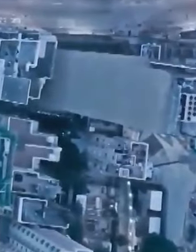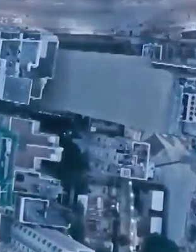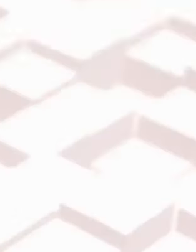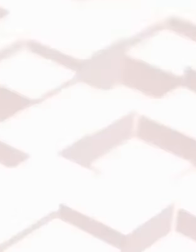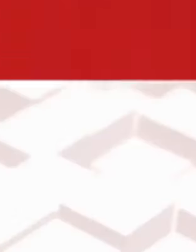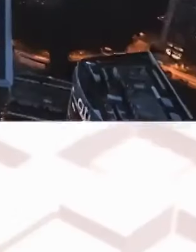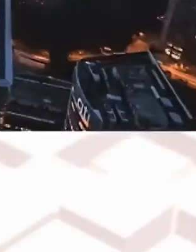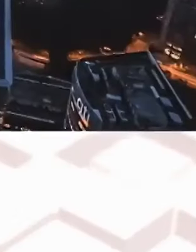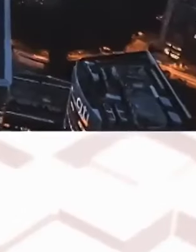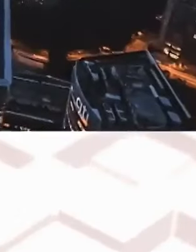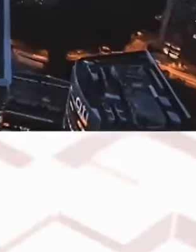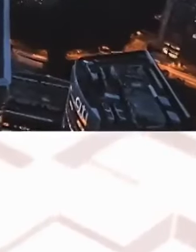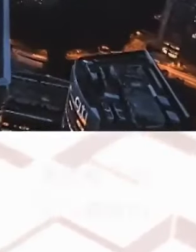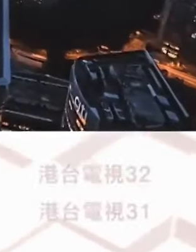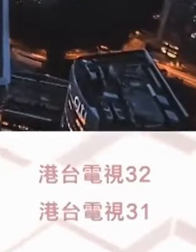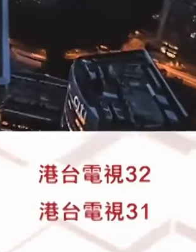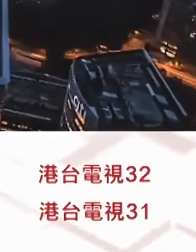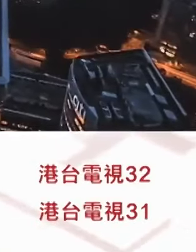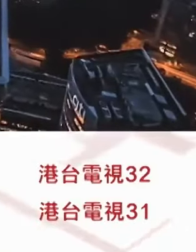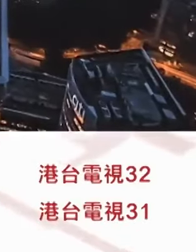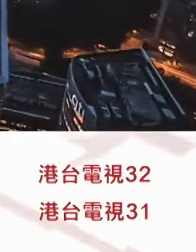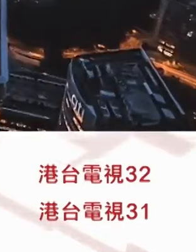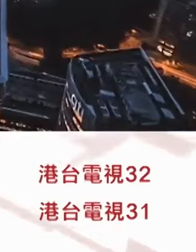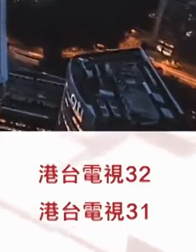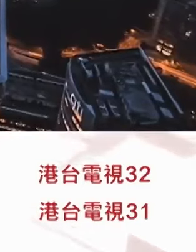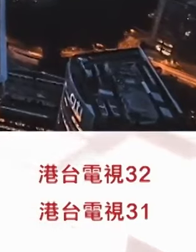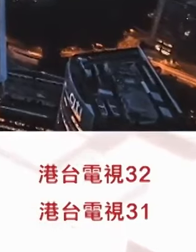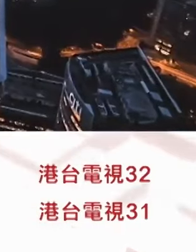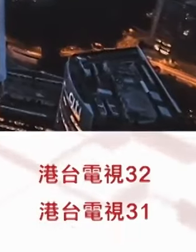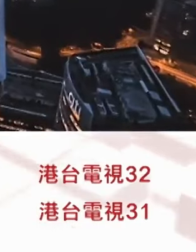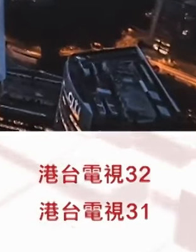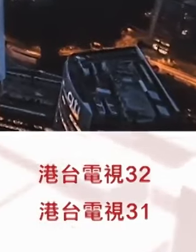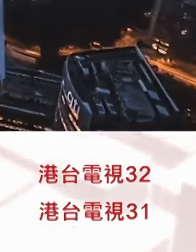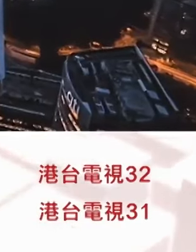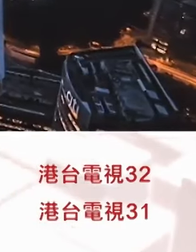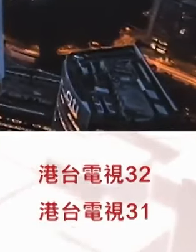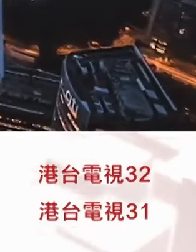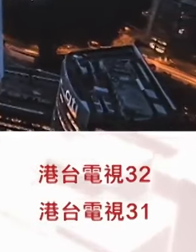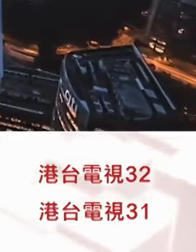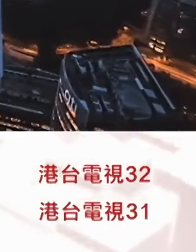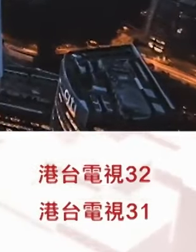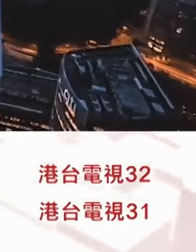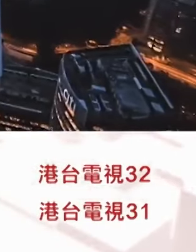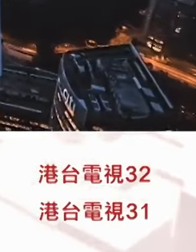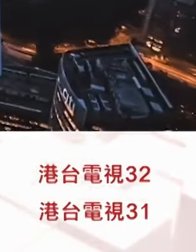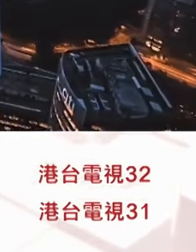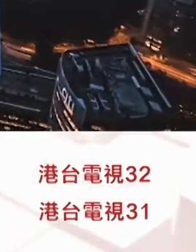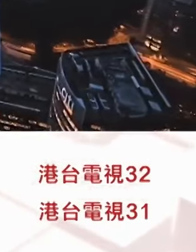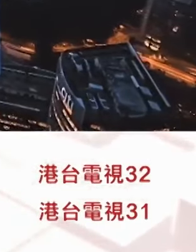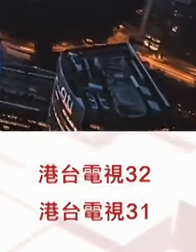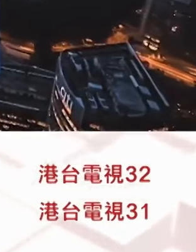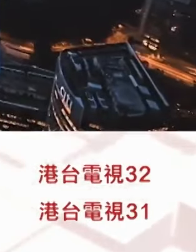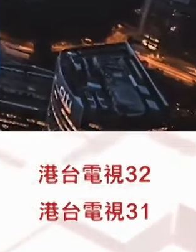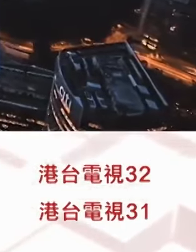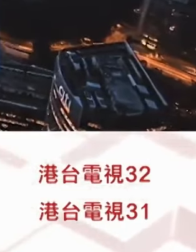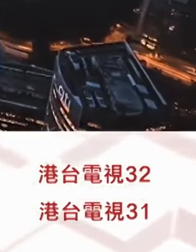气简报，逢星期一至五晚上7点，港台电视32；晚上7点半及8点半，港